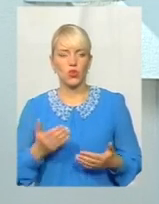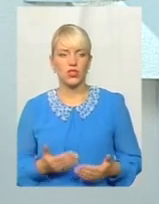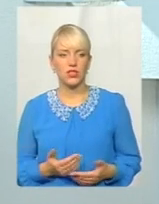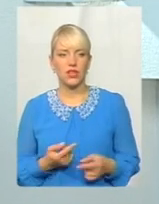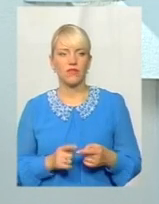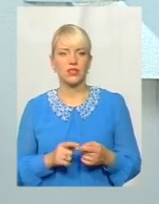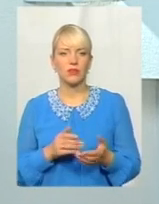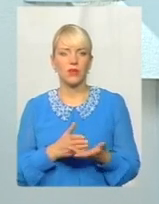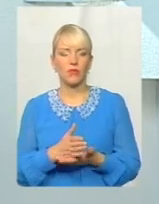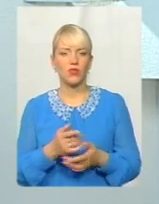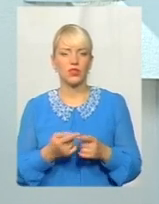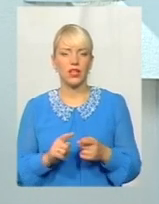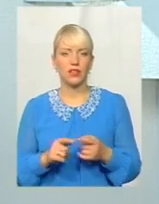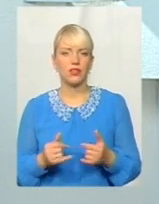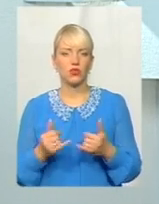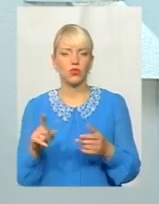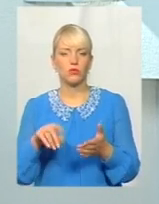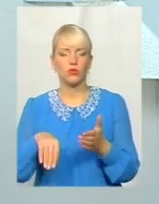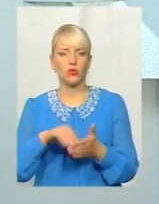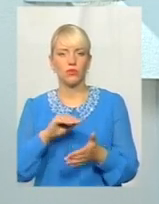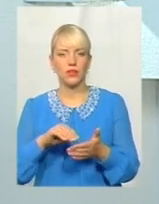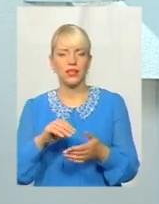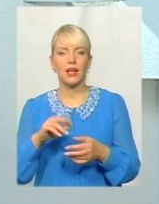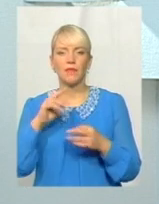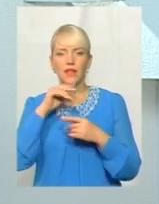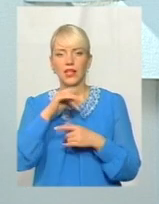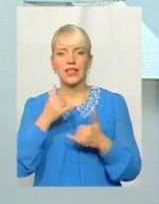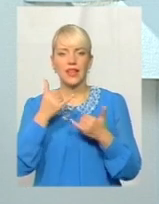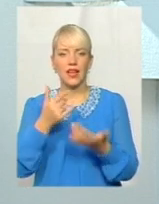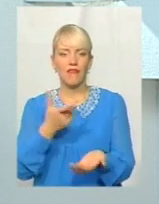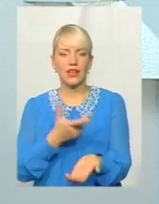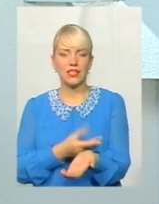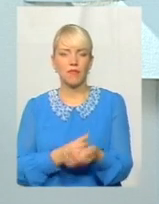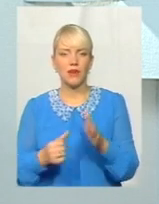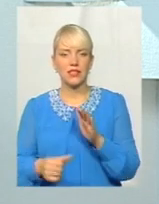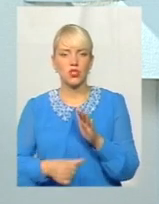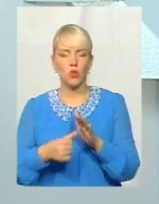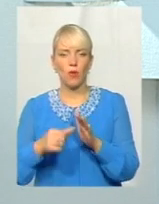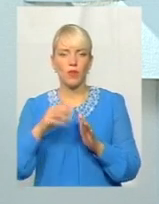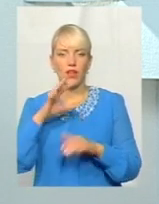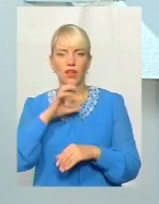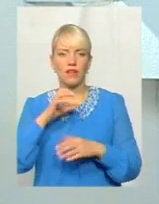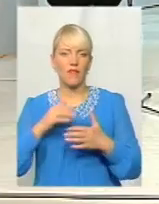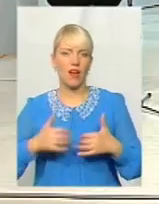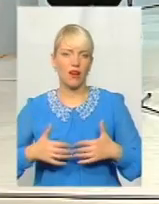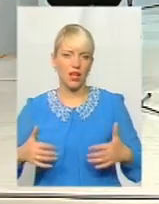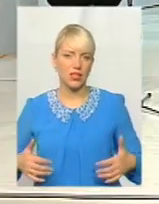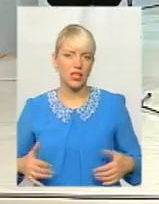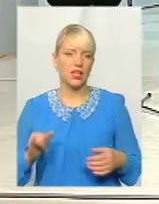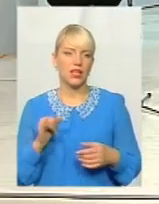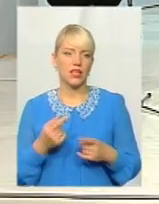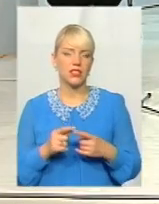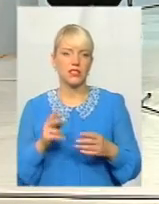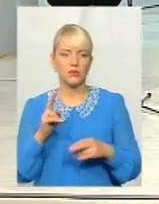щоб закупити медикаменти для вакцинації бездомних тварин, а також для спорудження для них